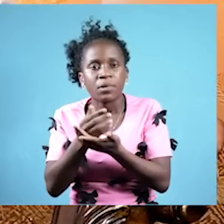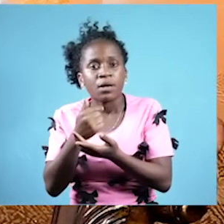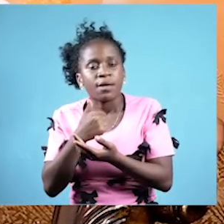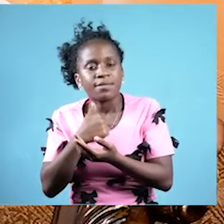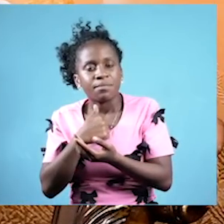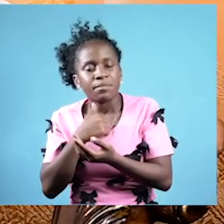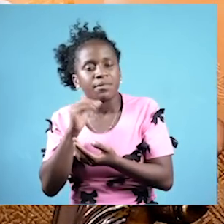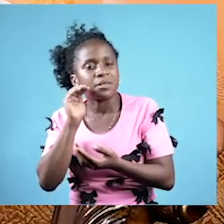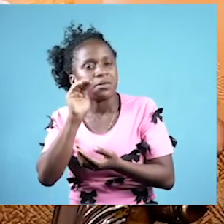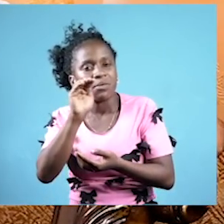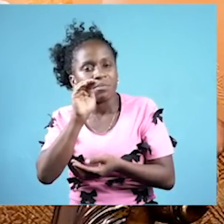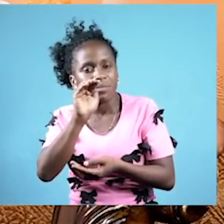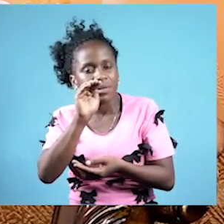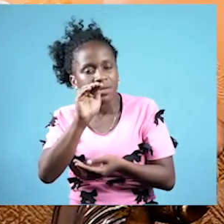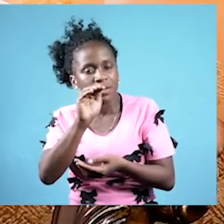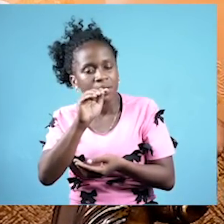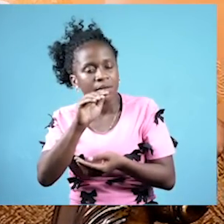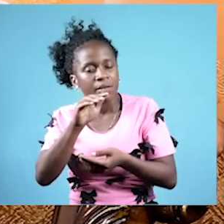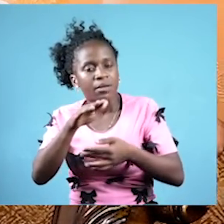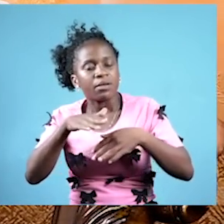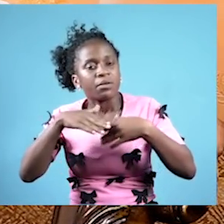Na niliwaambia kwamba mimi